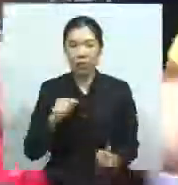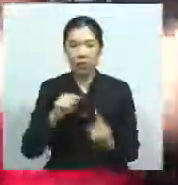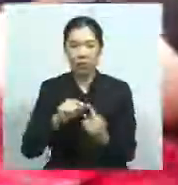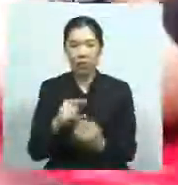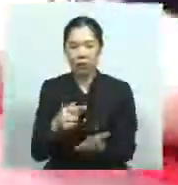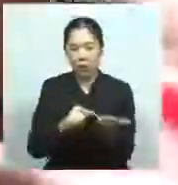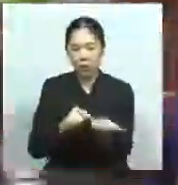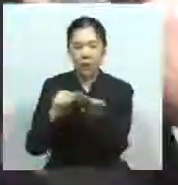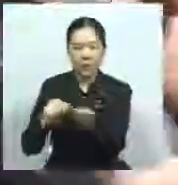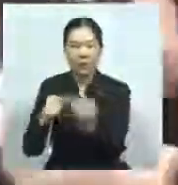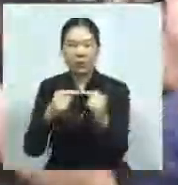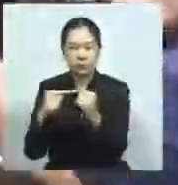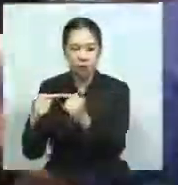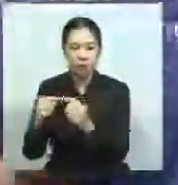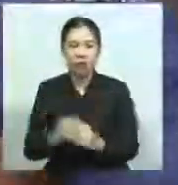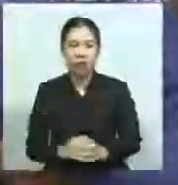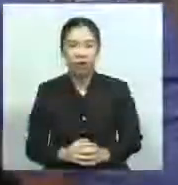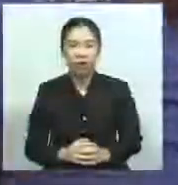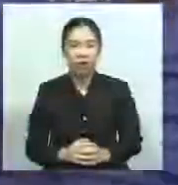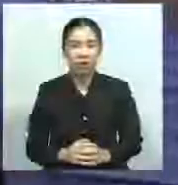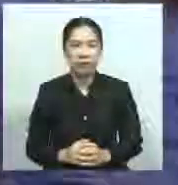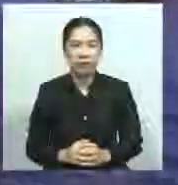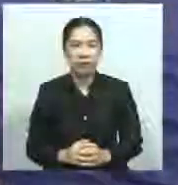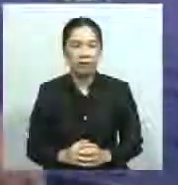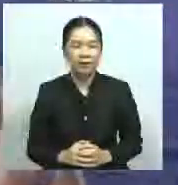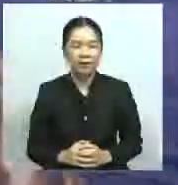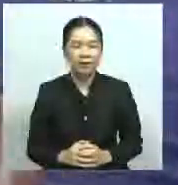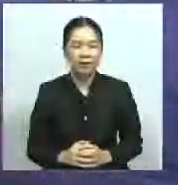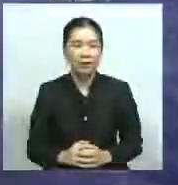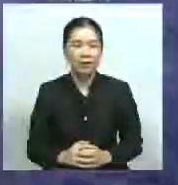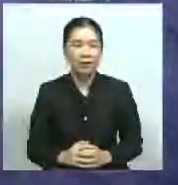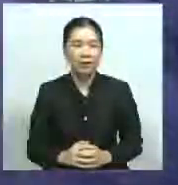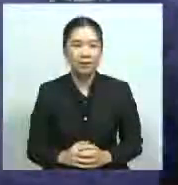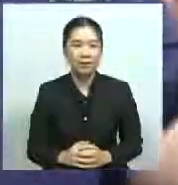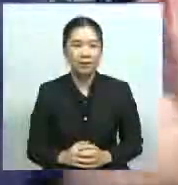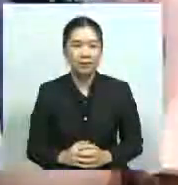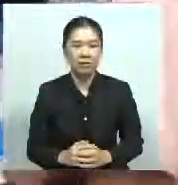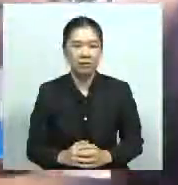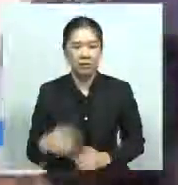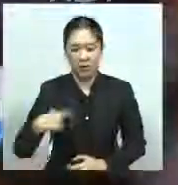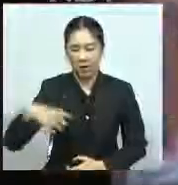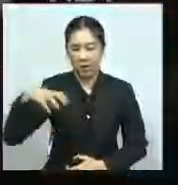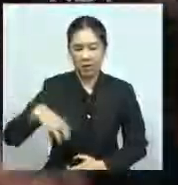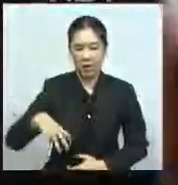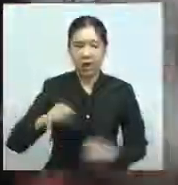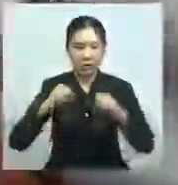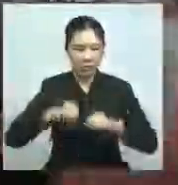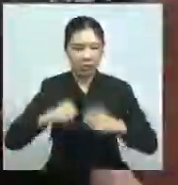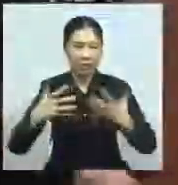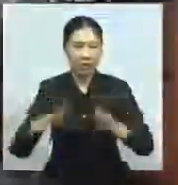ร ณ์วันนี้ฟังคำพิพากษาแล้วไงบ้างครับ ก็ท่านก็ตัดสินไปแล้วเอ้า